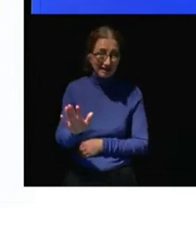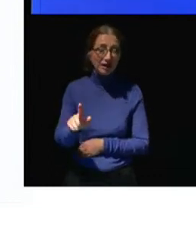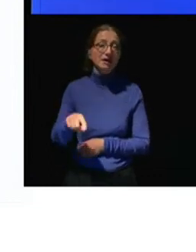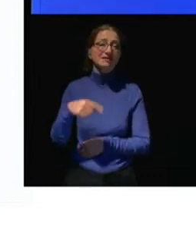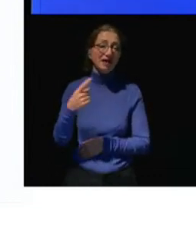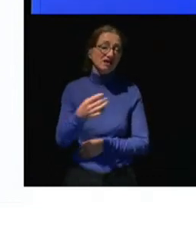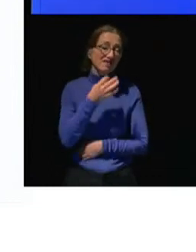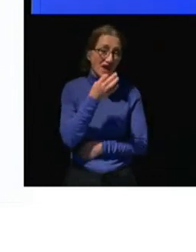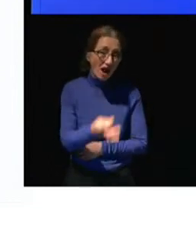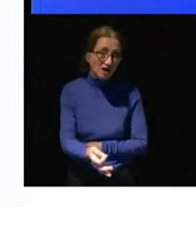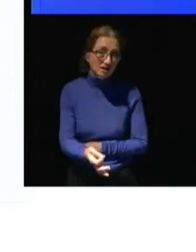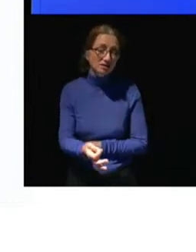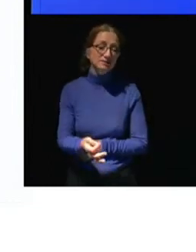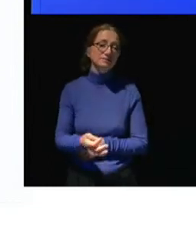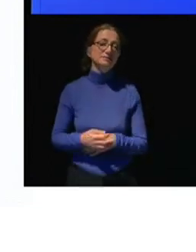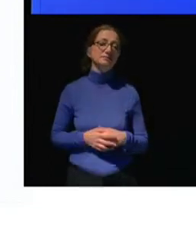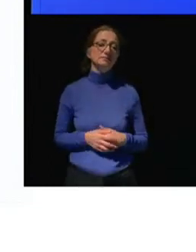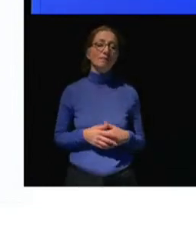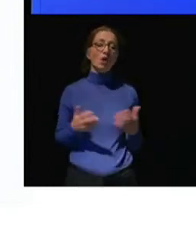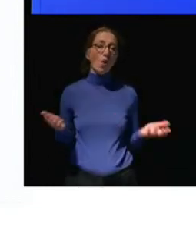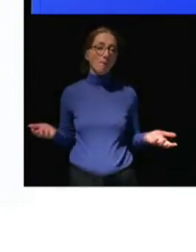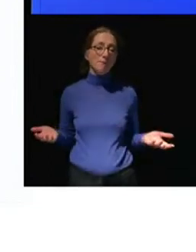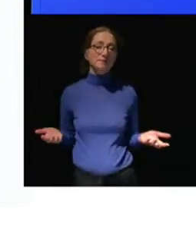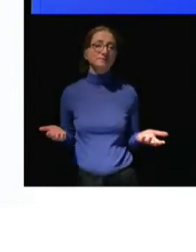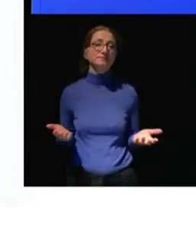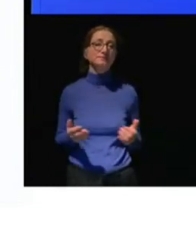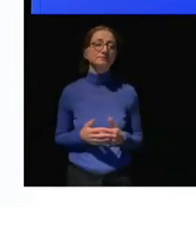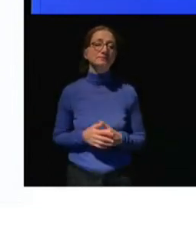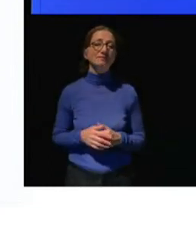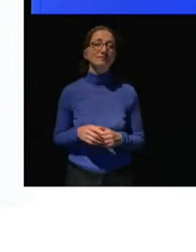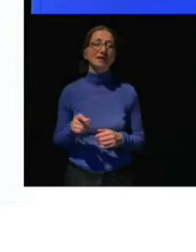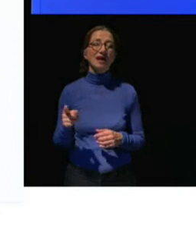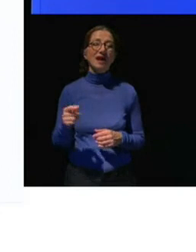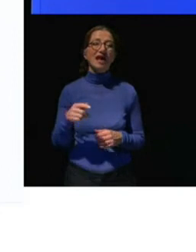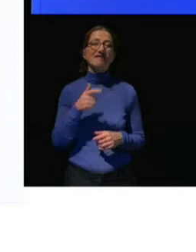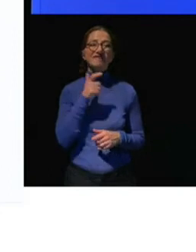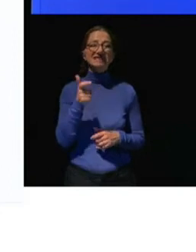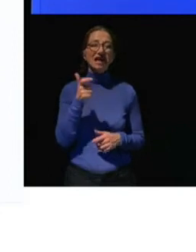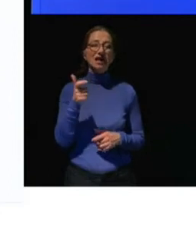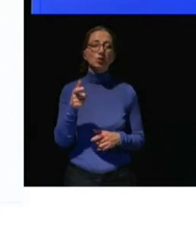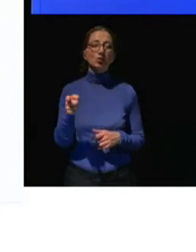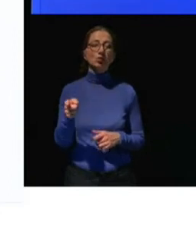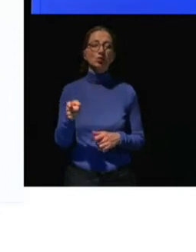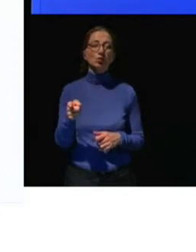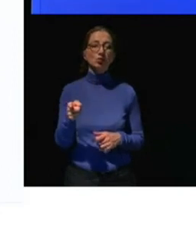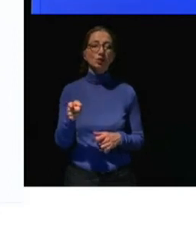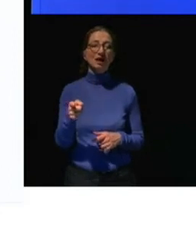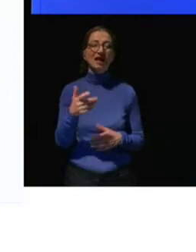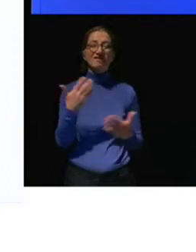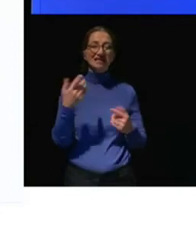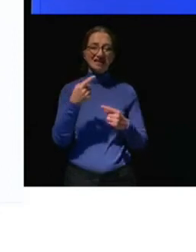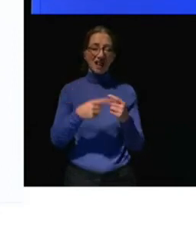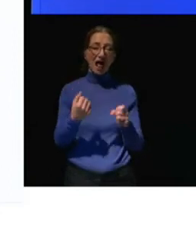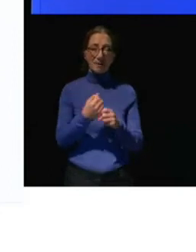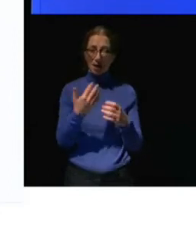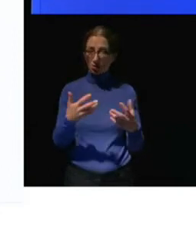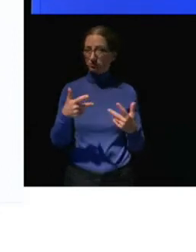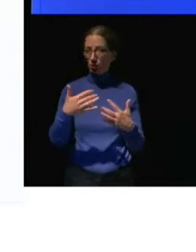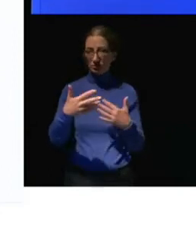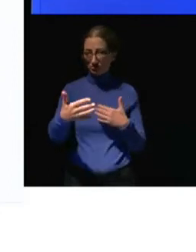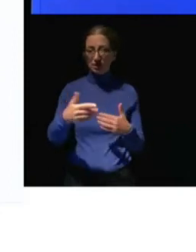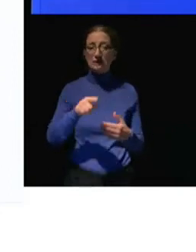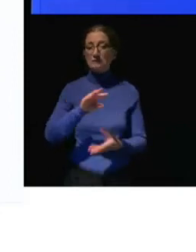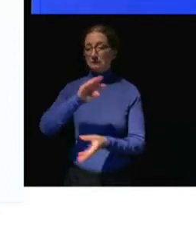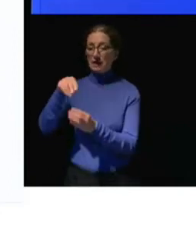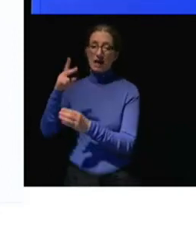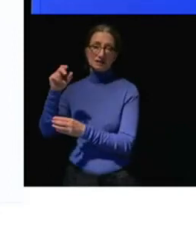sich die Frage stellen, ob dieses fehlende Element der Versicherung in die KSK aufgenommen werden kann oder soll. Diese Variante